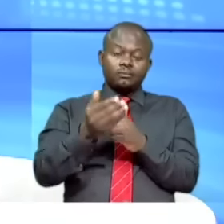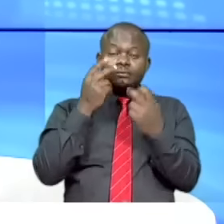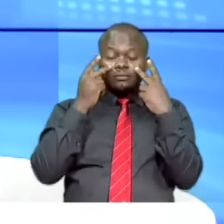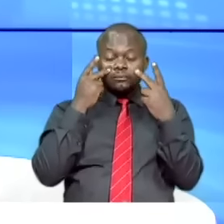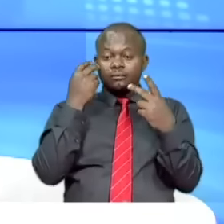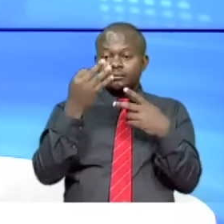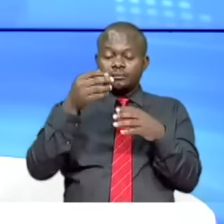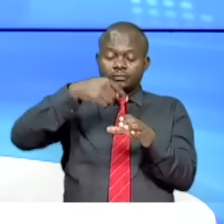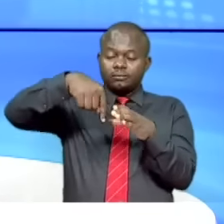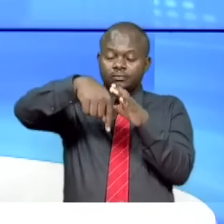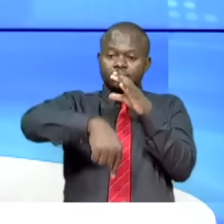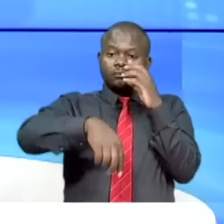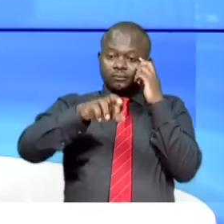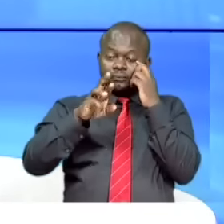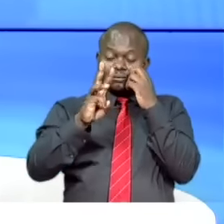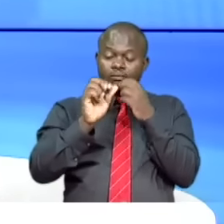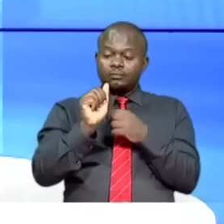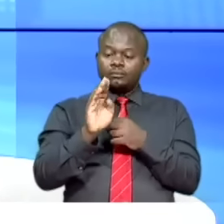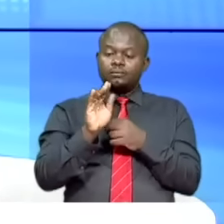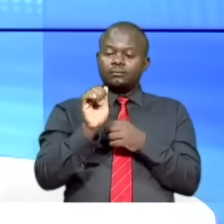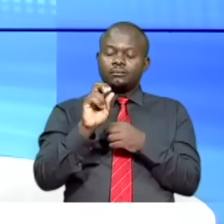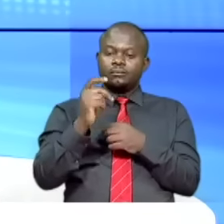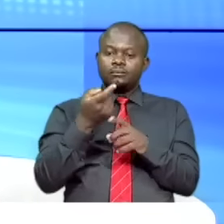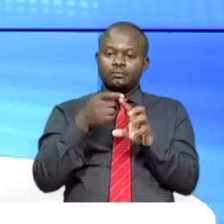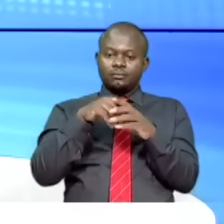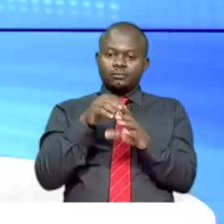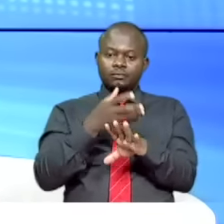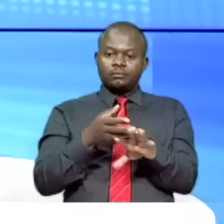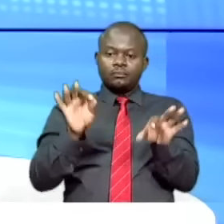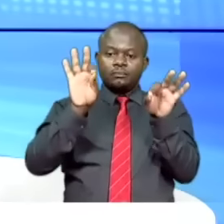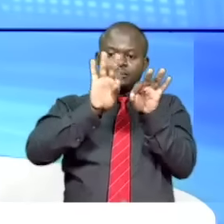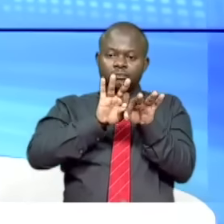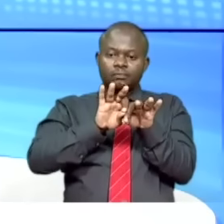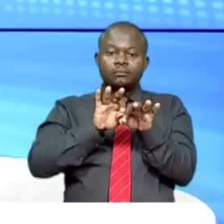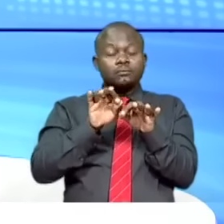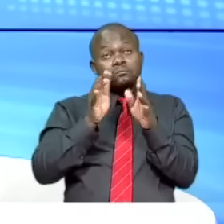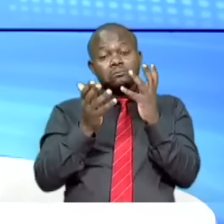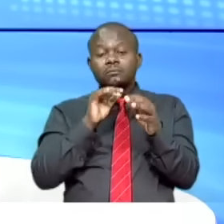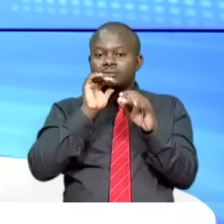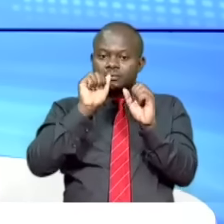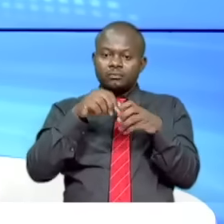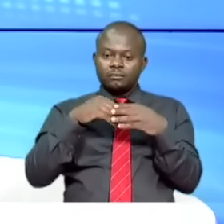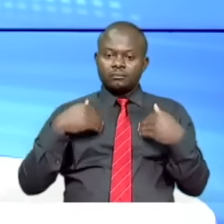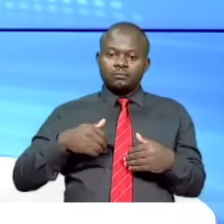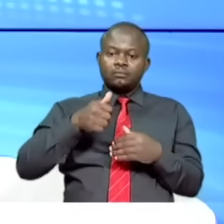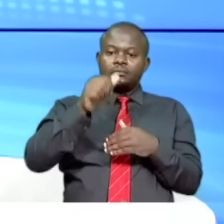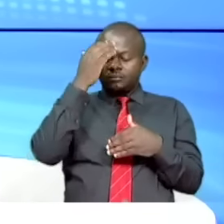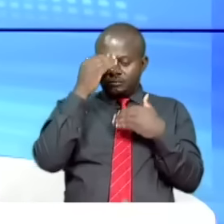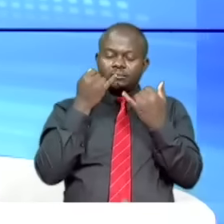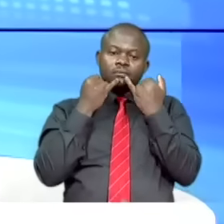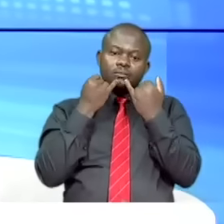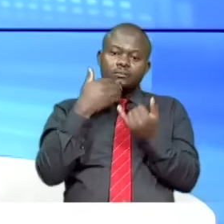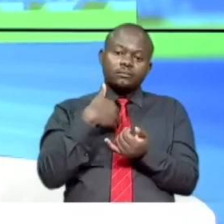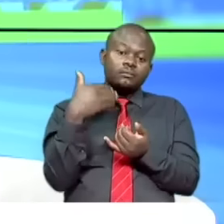muri icyo cyobo cya Rwabayanga gicukurwamo amabuye y'agaciro hataba harimo imibiri y'ababo, kuko hari amakuru bafite ko